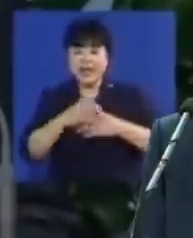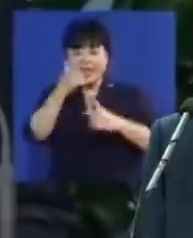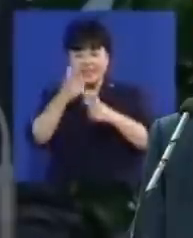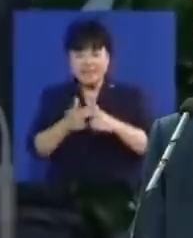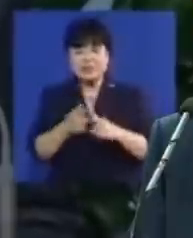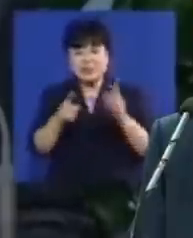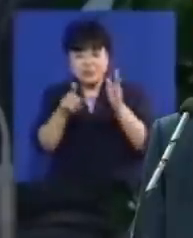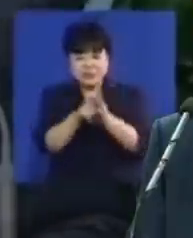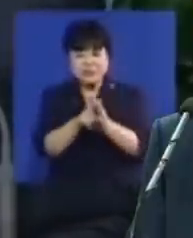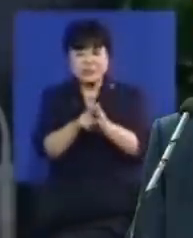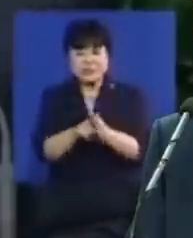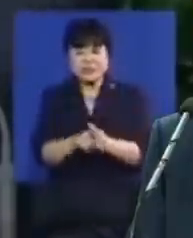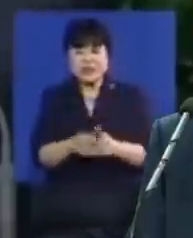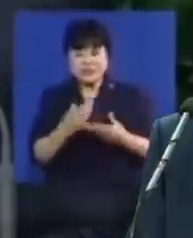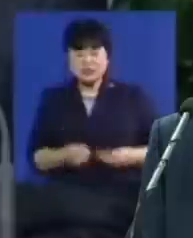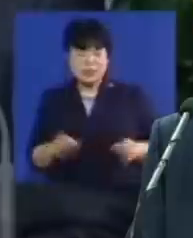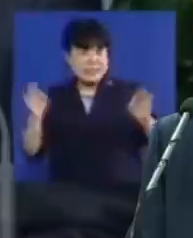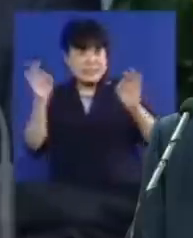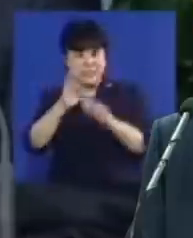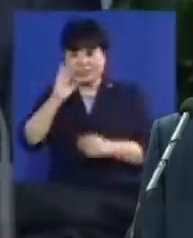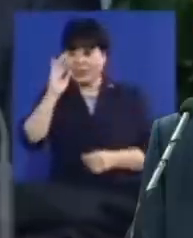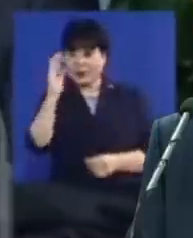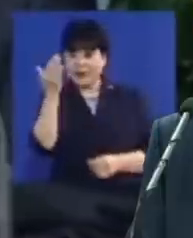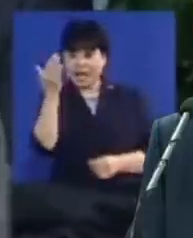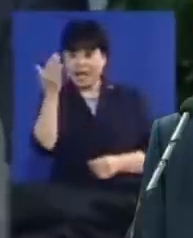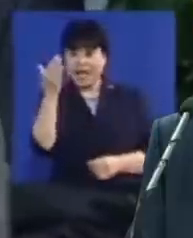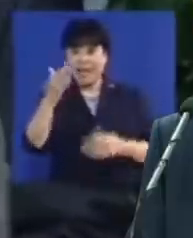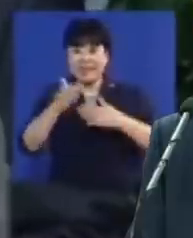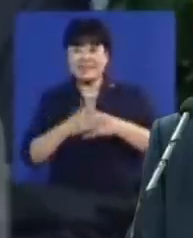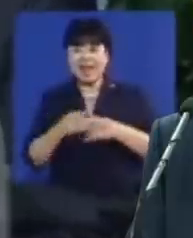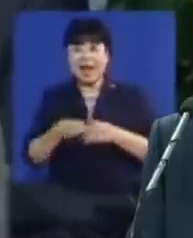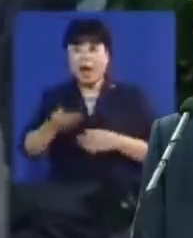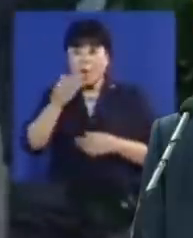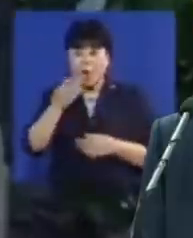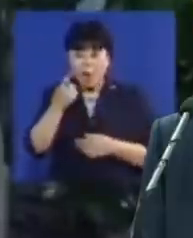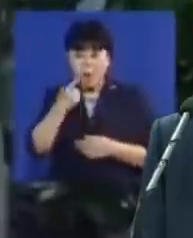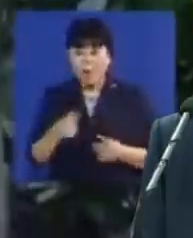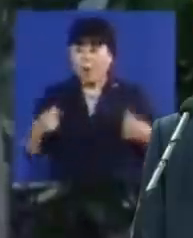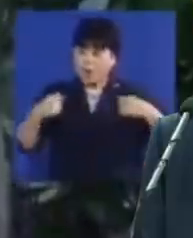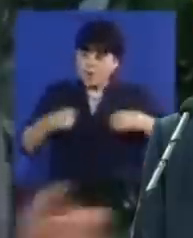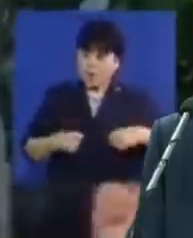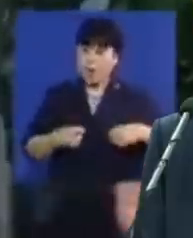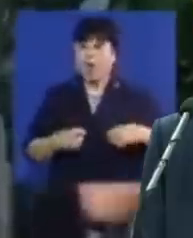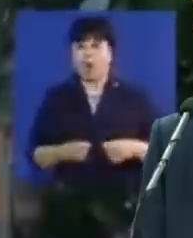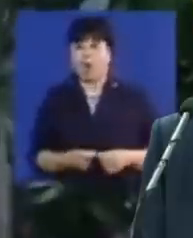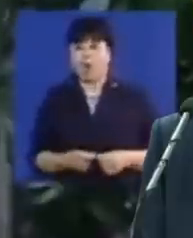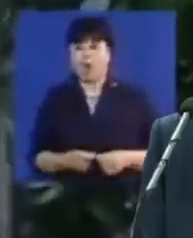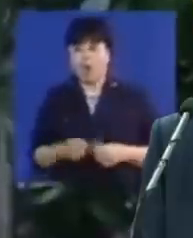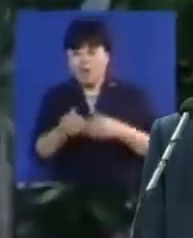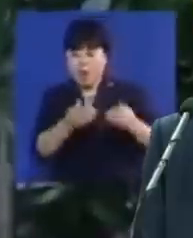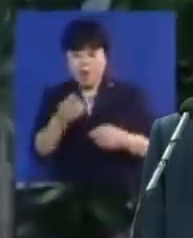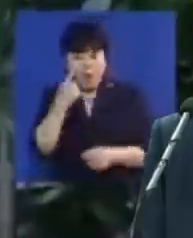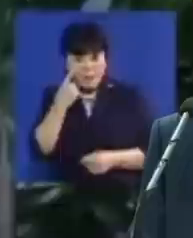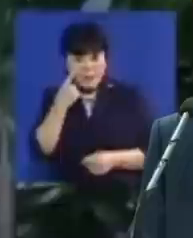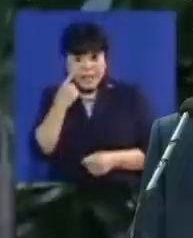예수님을 믿으니까 절망이 사라지더라. 내가 먹어보고 입어보고 내가